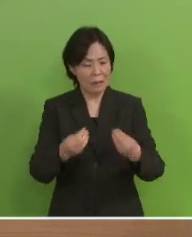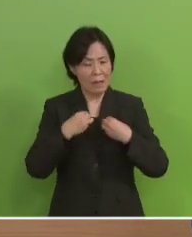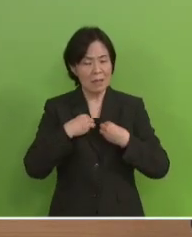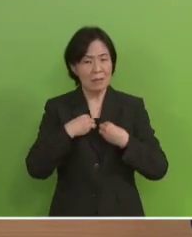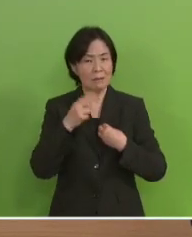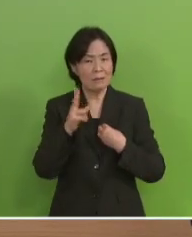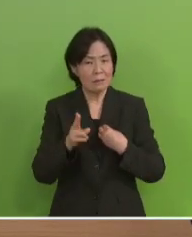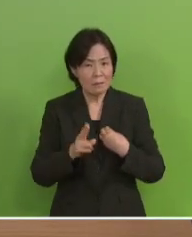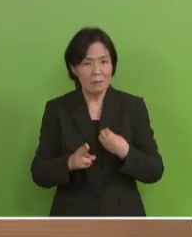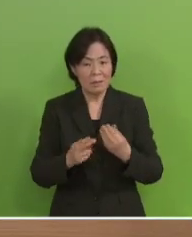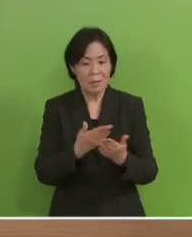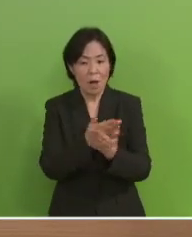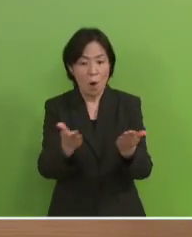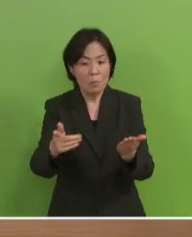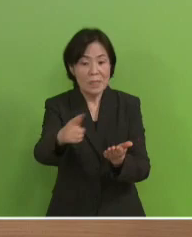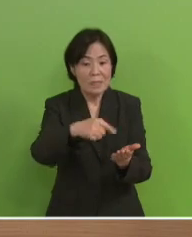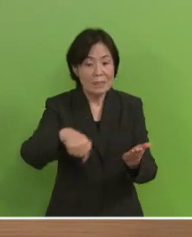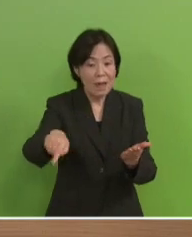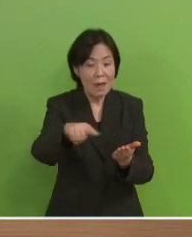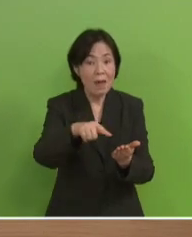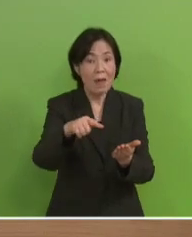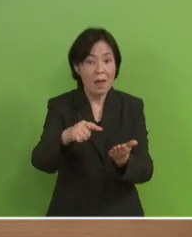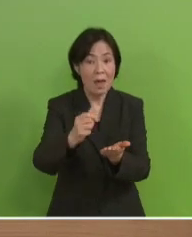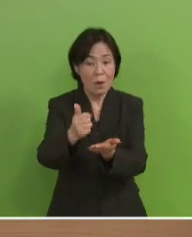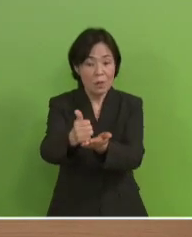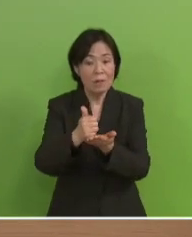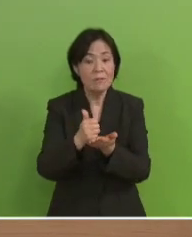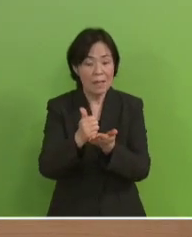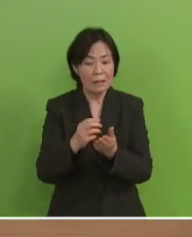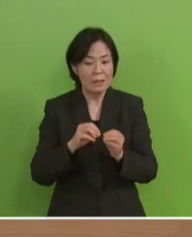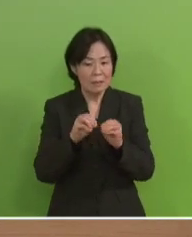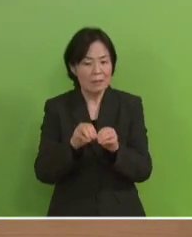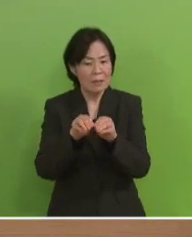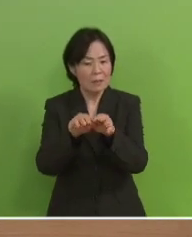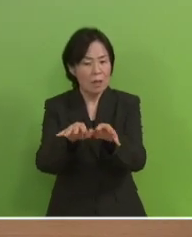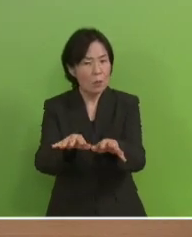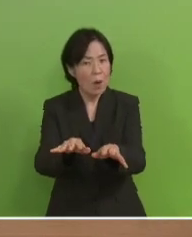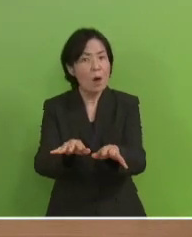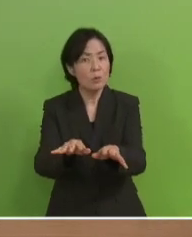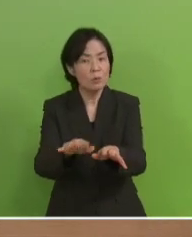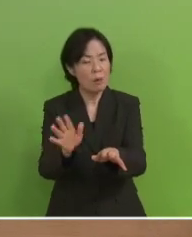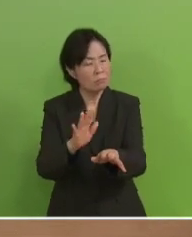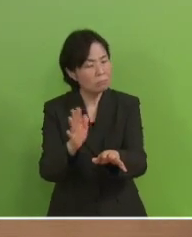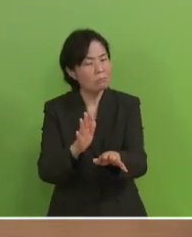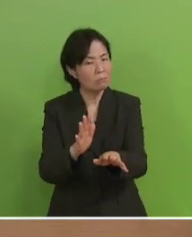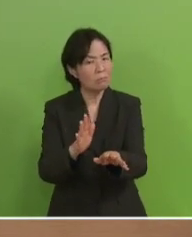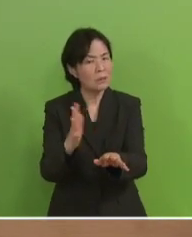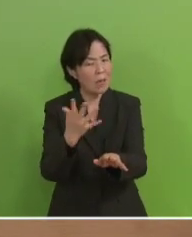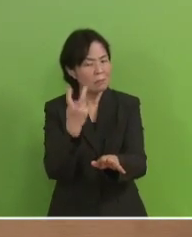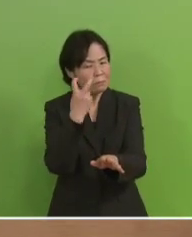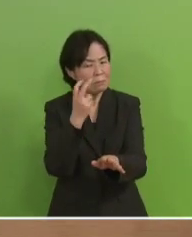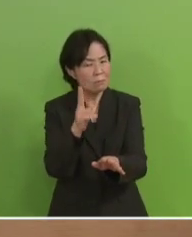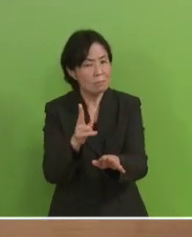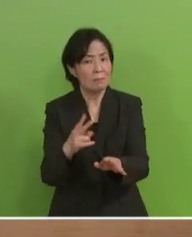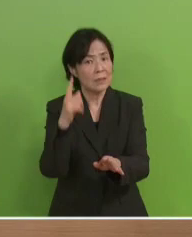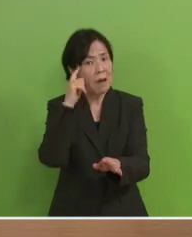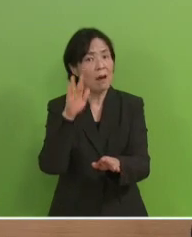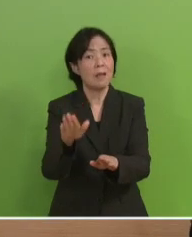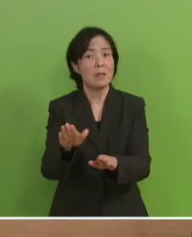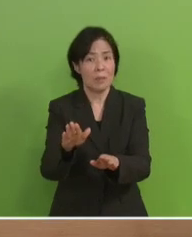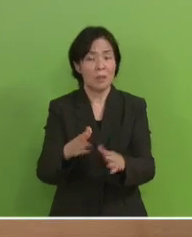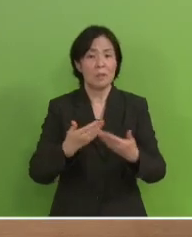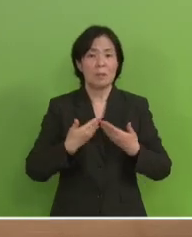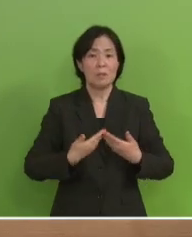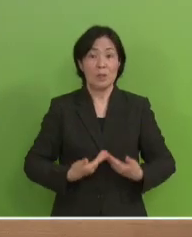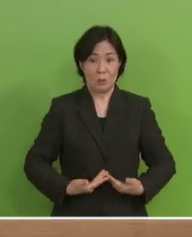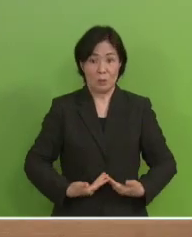利用した一般の方々に感染が広がる可能性は保健所の判断で極めて低い考えておりますので落ち着いて